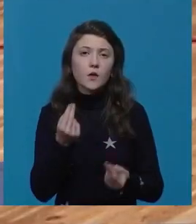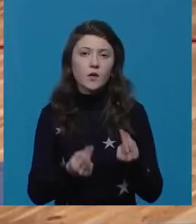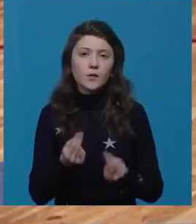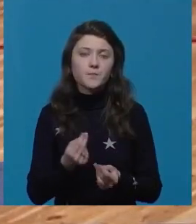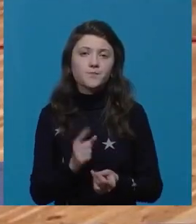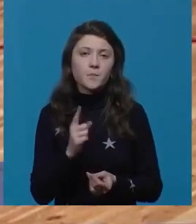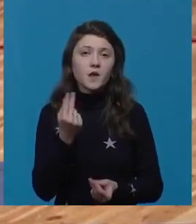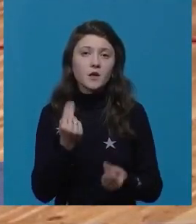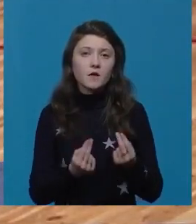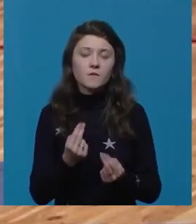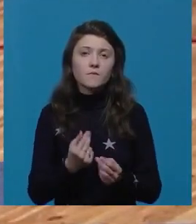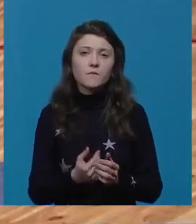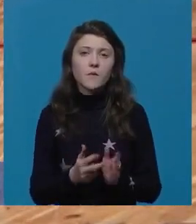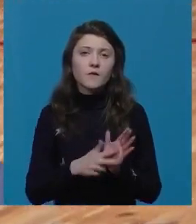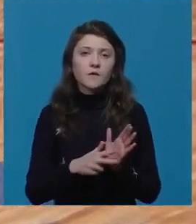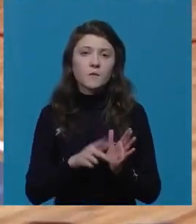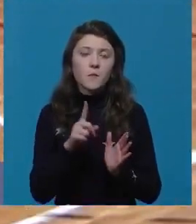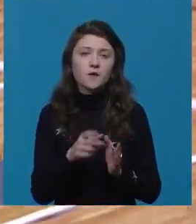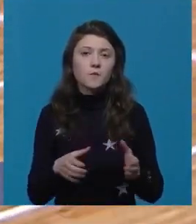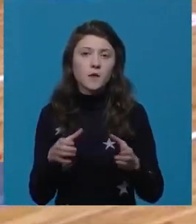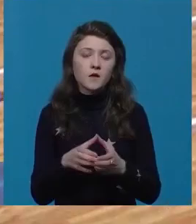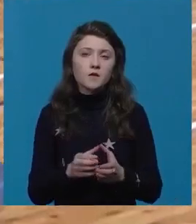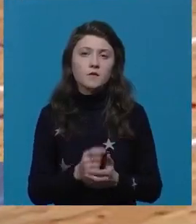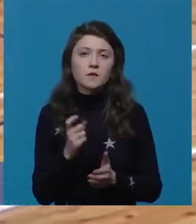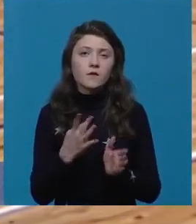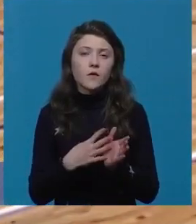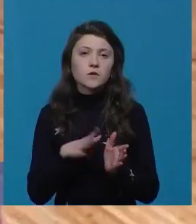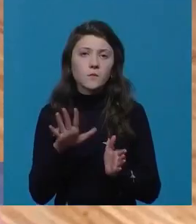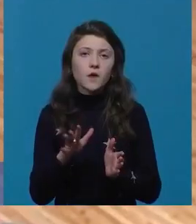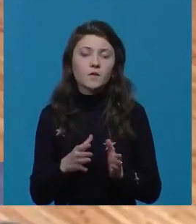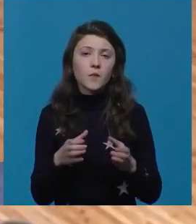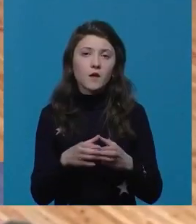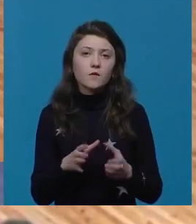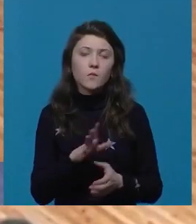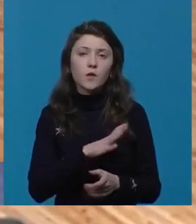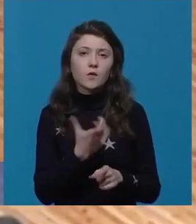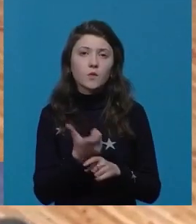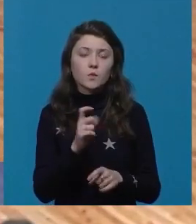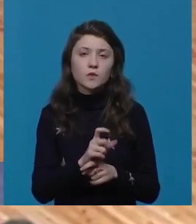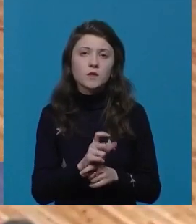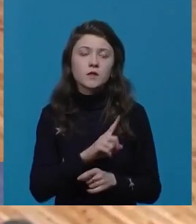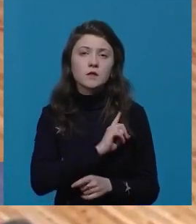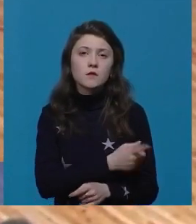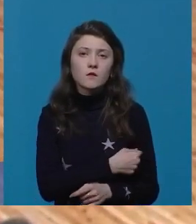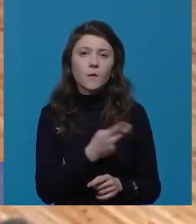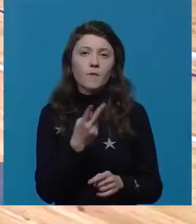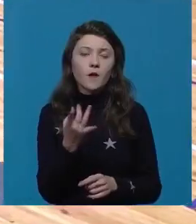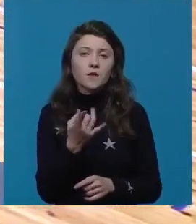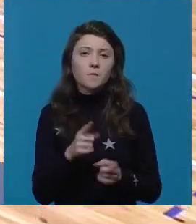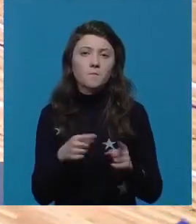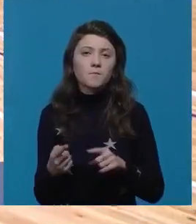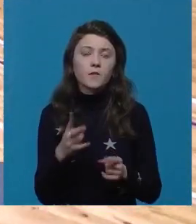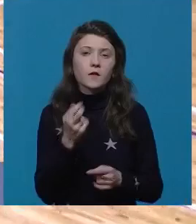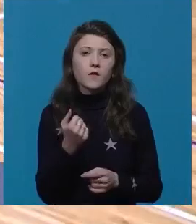гра 81-ї аеромобільної бригади з 95-ю бригадою була дуже запеклою. 2 рази переходили на одну чи